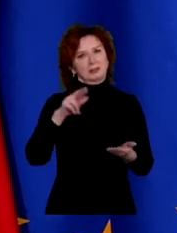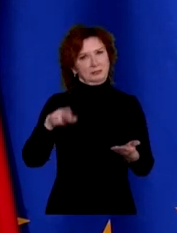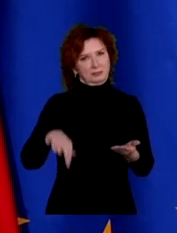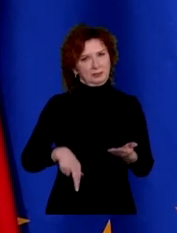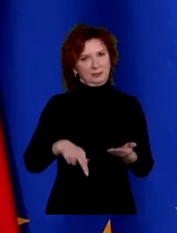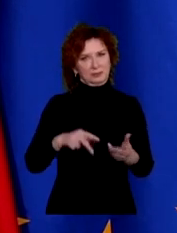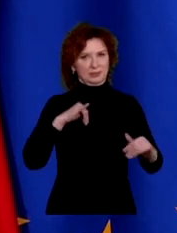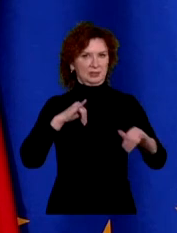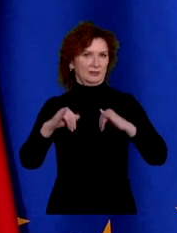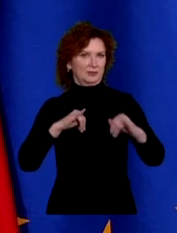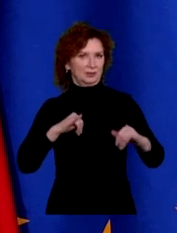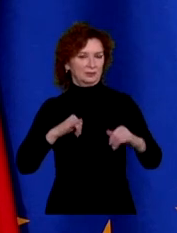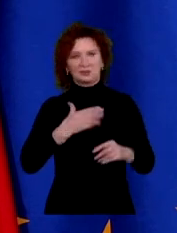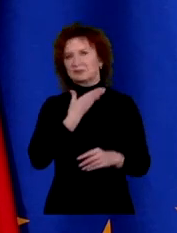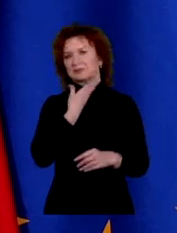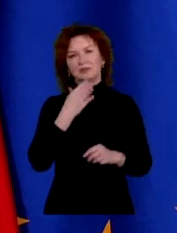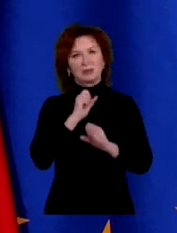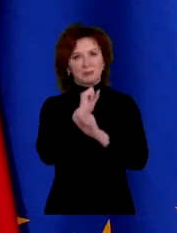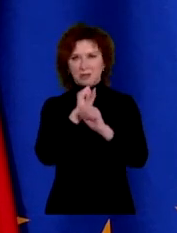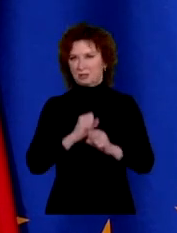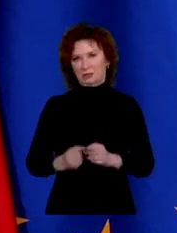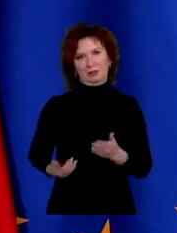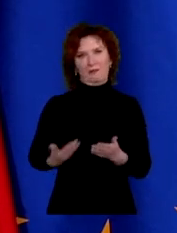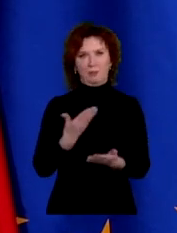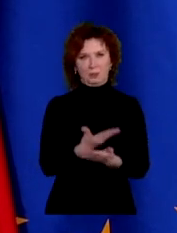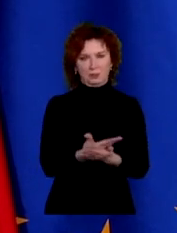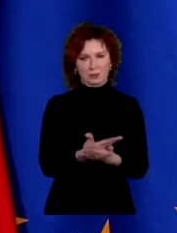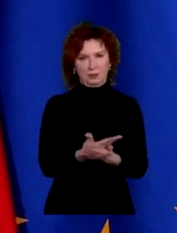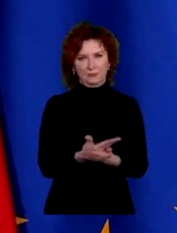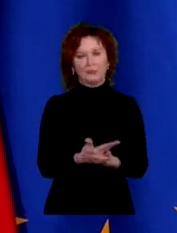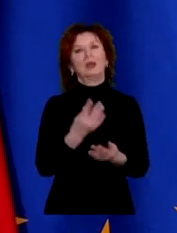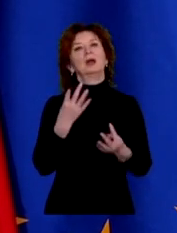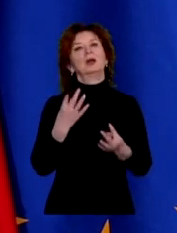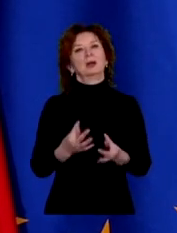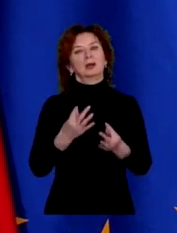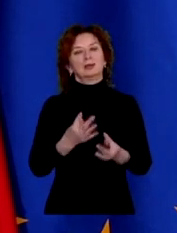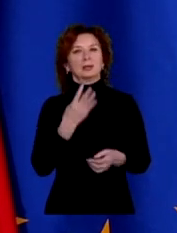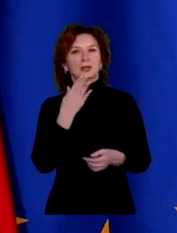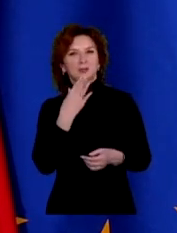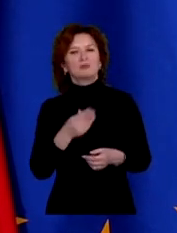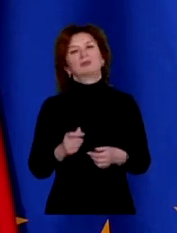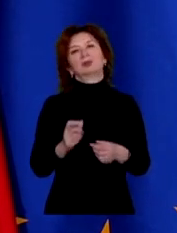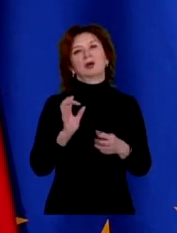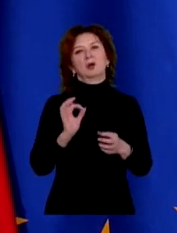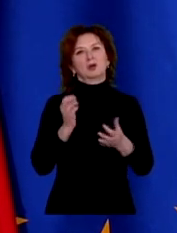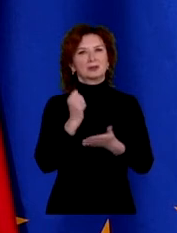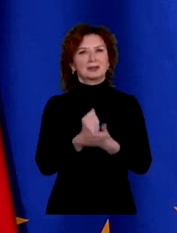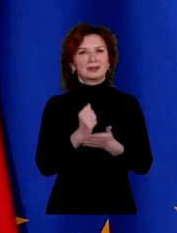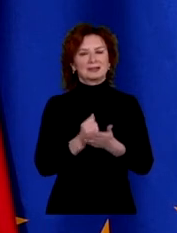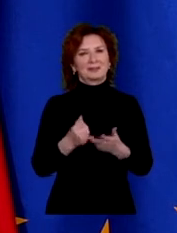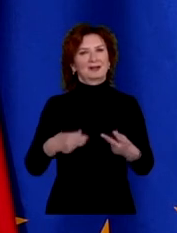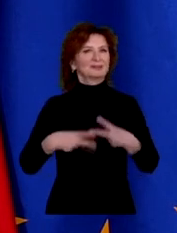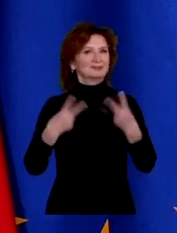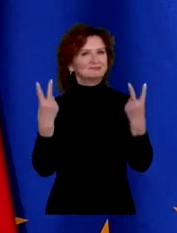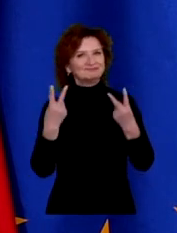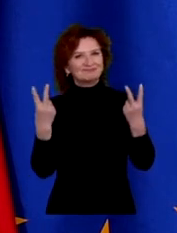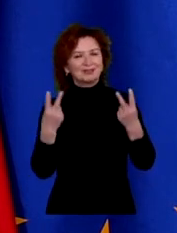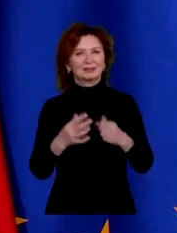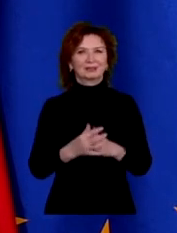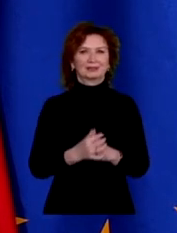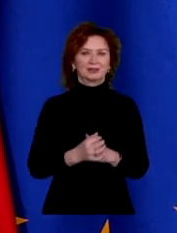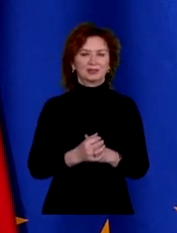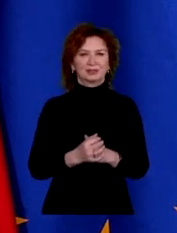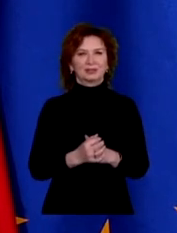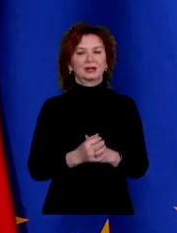o kwestie związane z rekomendacjami porozumienia, na razie mówimy tutaj o pewnym fakcie medialnym, ani formalnie, bo tak jak